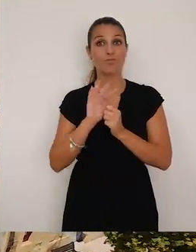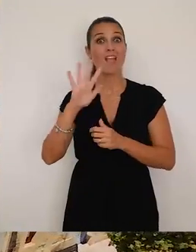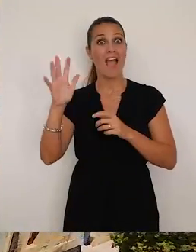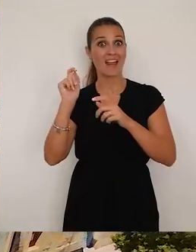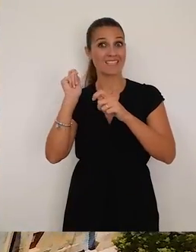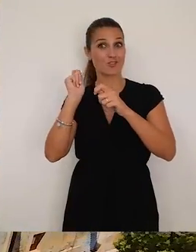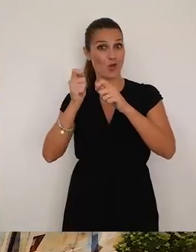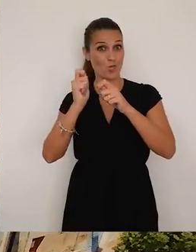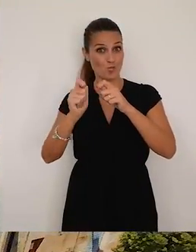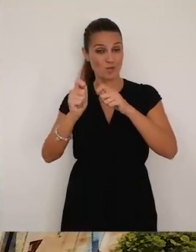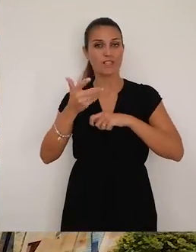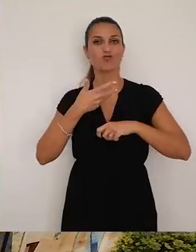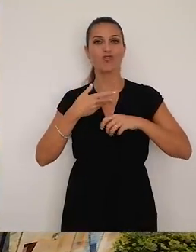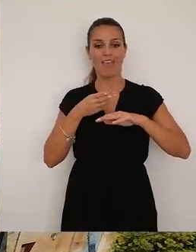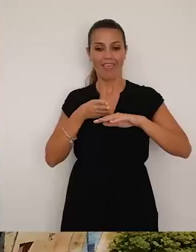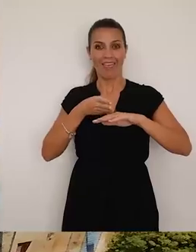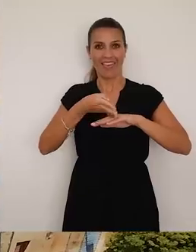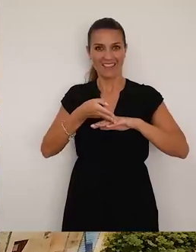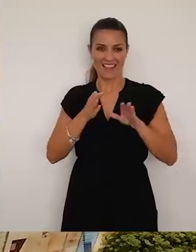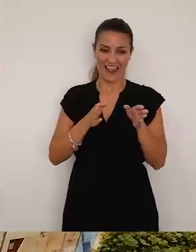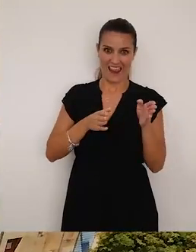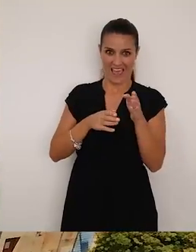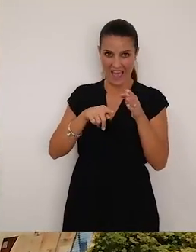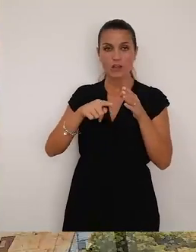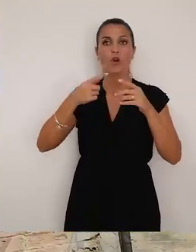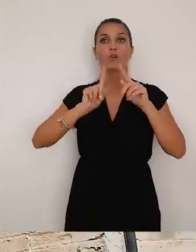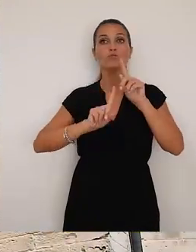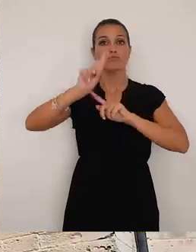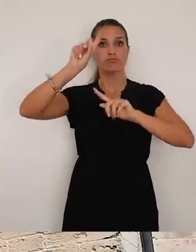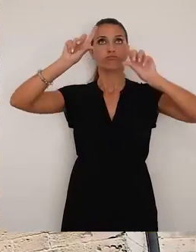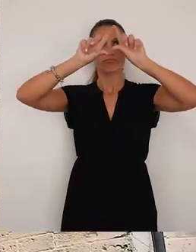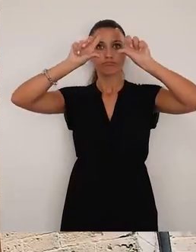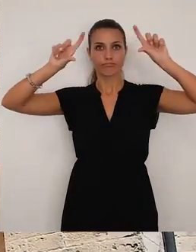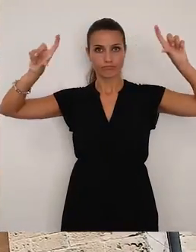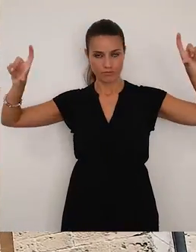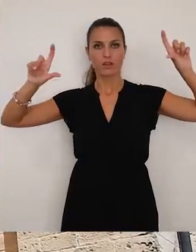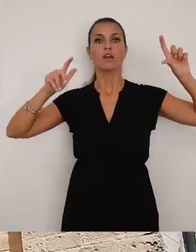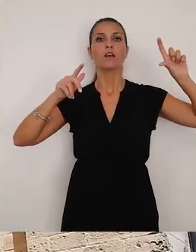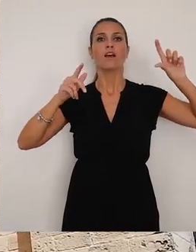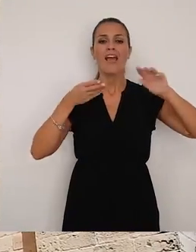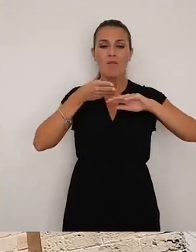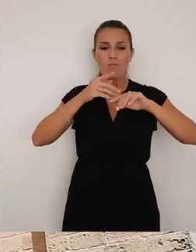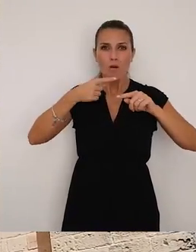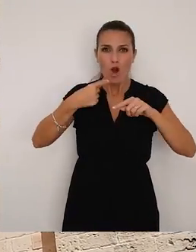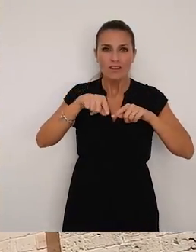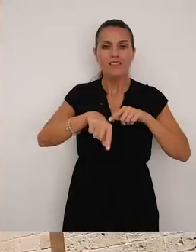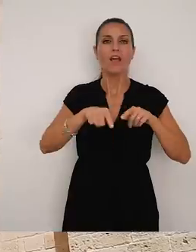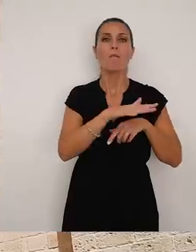Altre scolpiture sono poste sull'architrave dell'entrata laterale, posizionata sul versante di Piazza Umberto I.